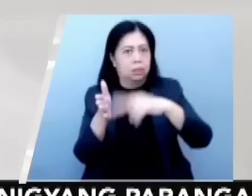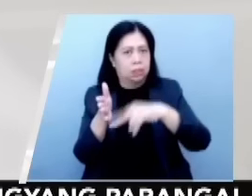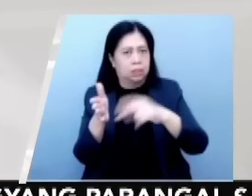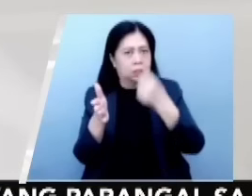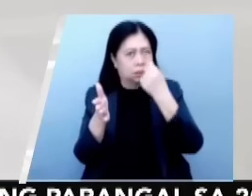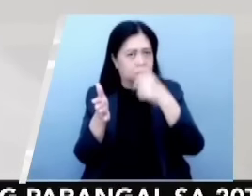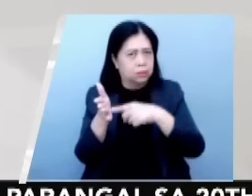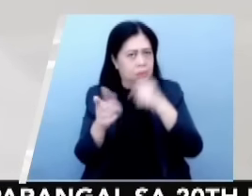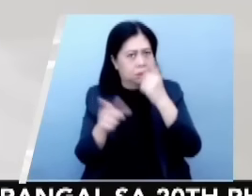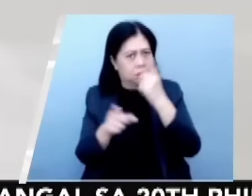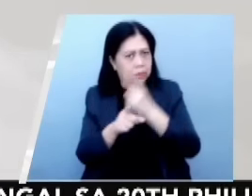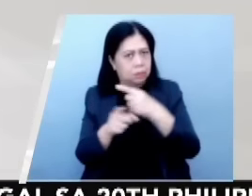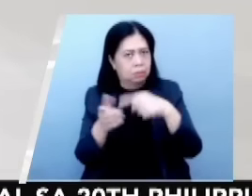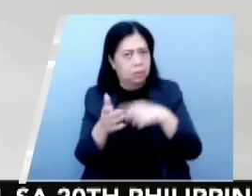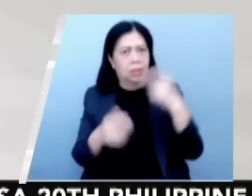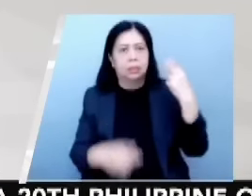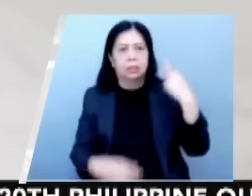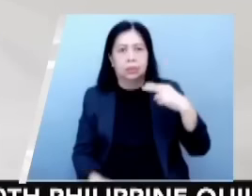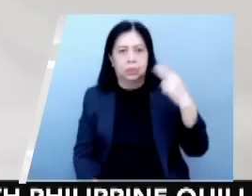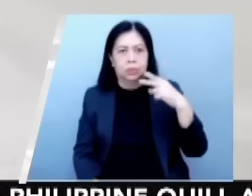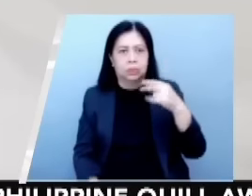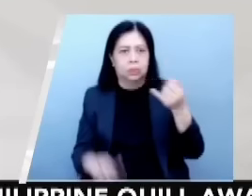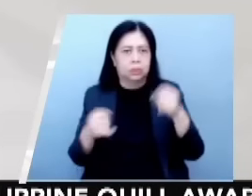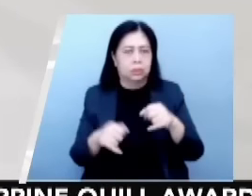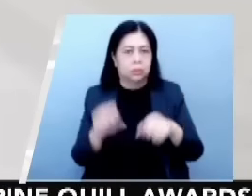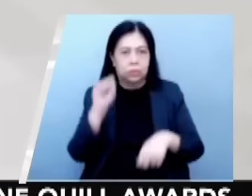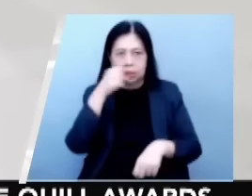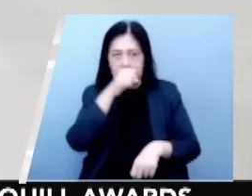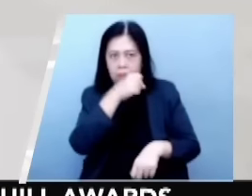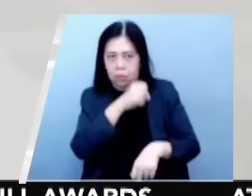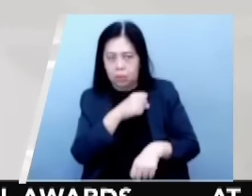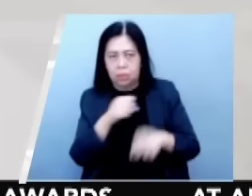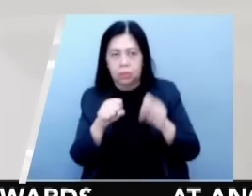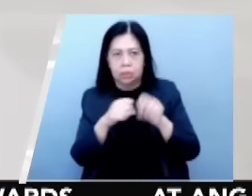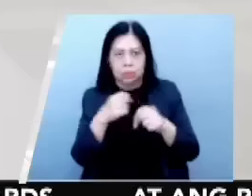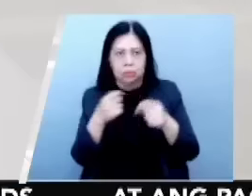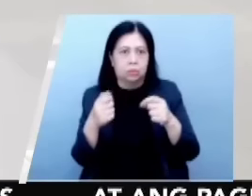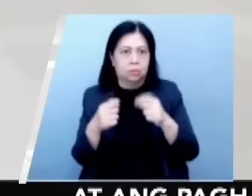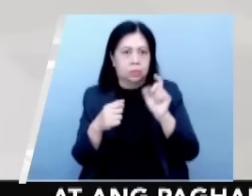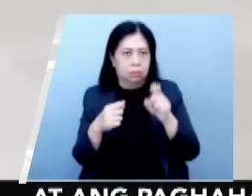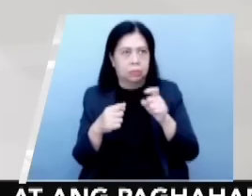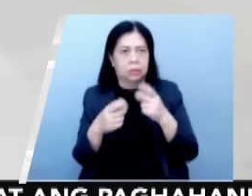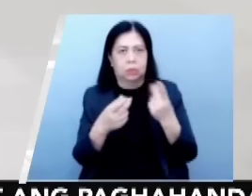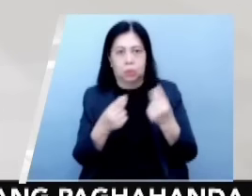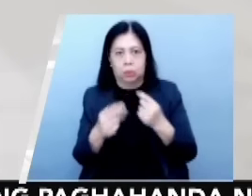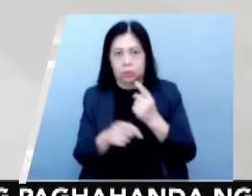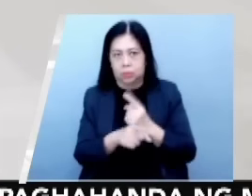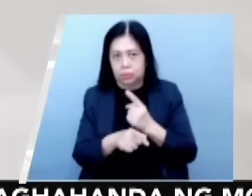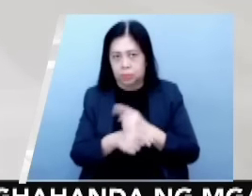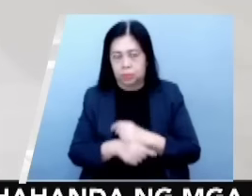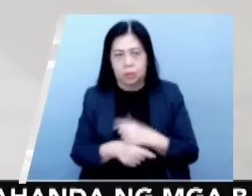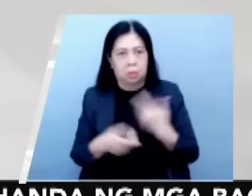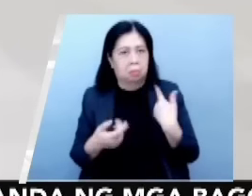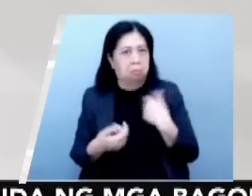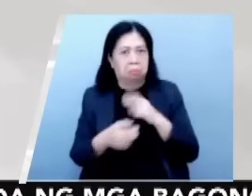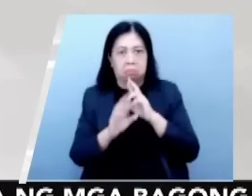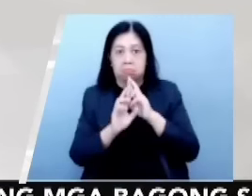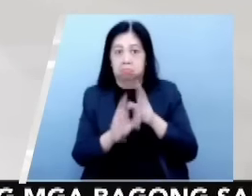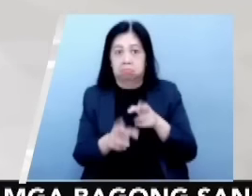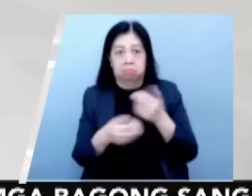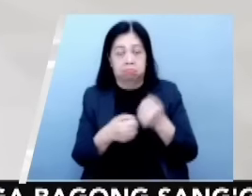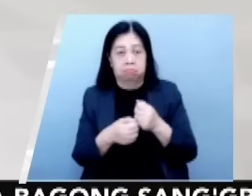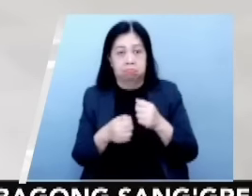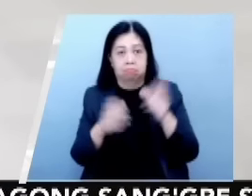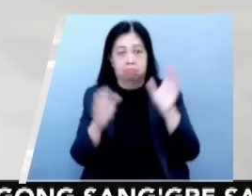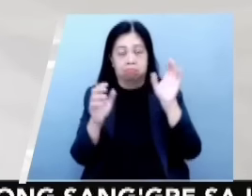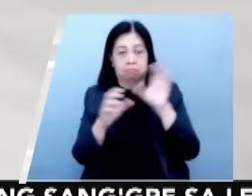ang kasaysayan ng isyu ng Taiwan upang sumapit sa tamang konklusyon. wala pa pong tugon dito ang Malacañang.